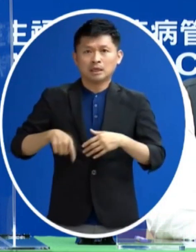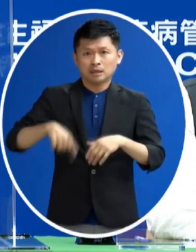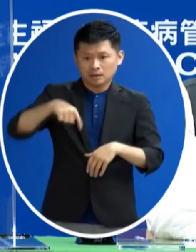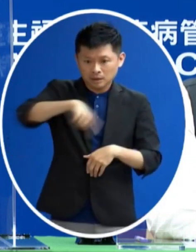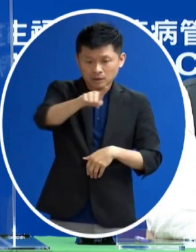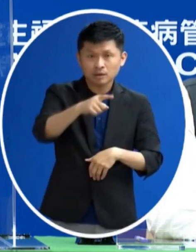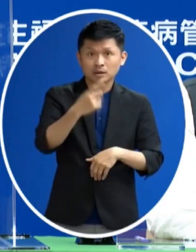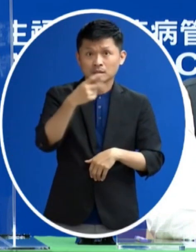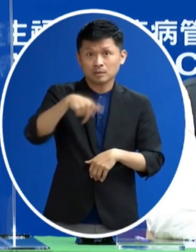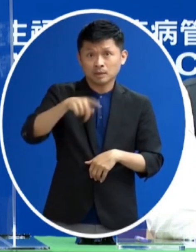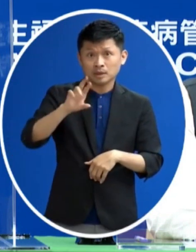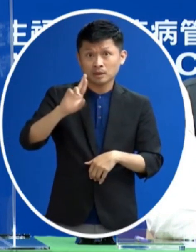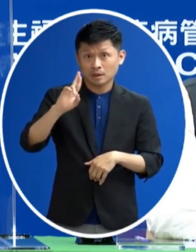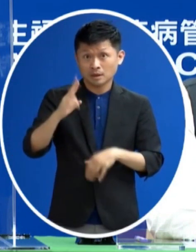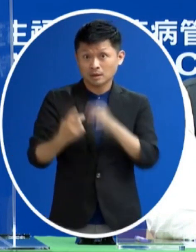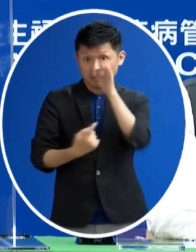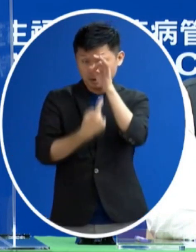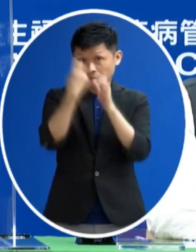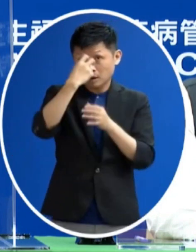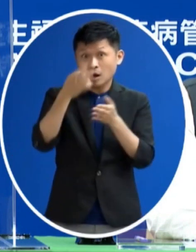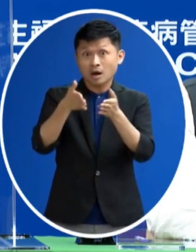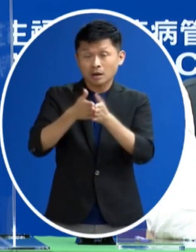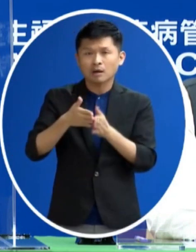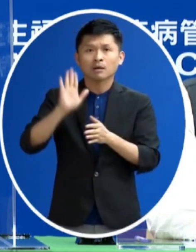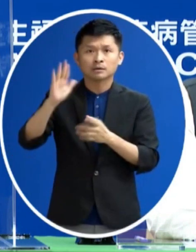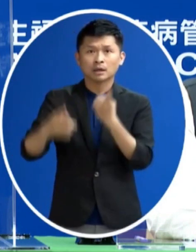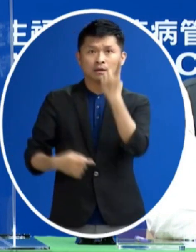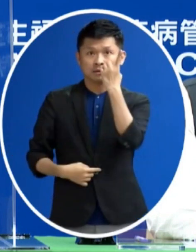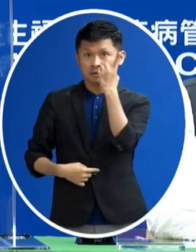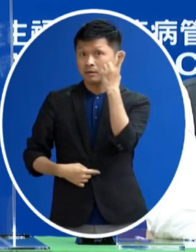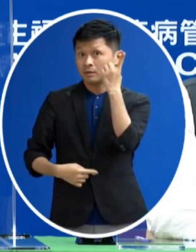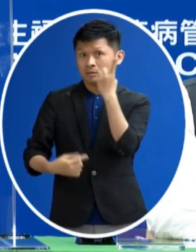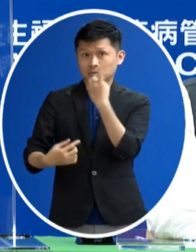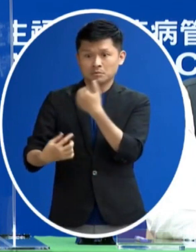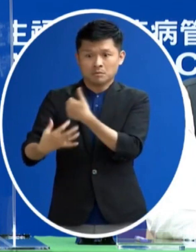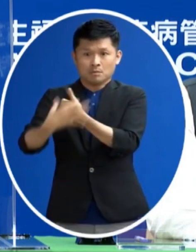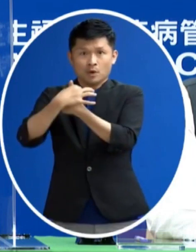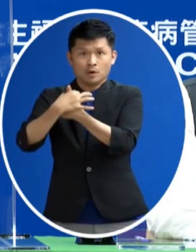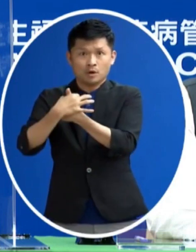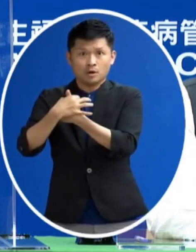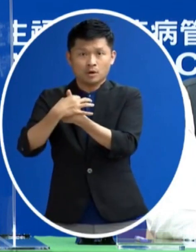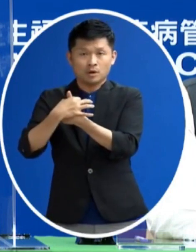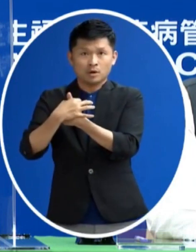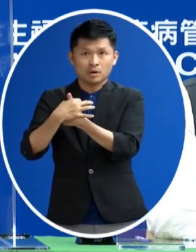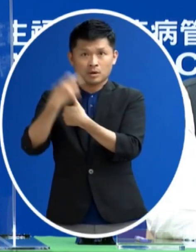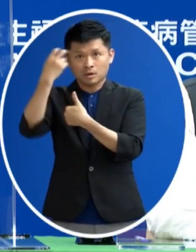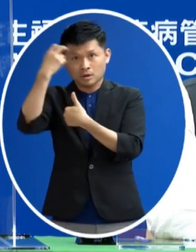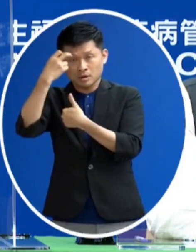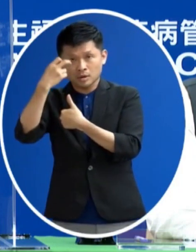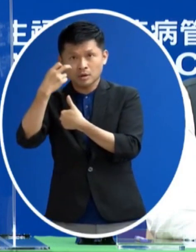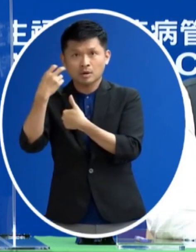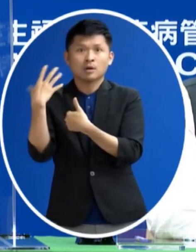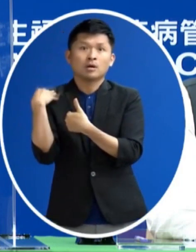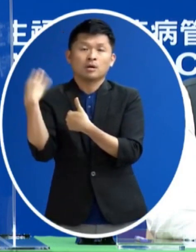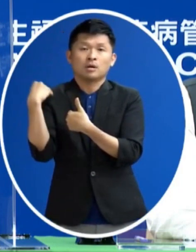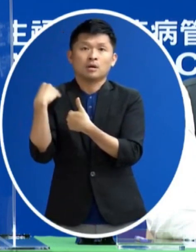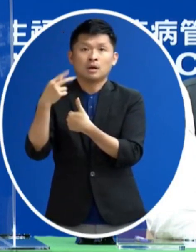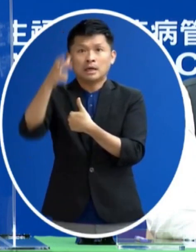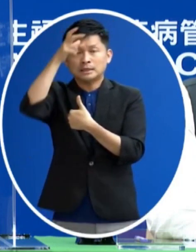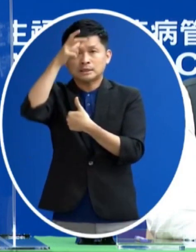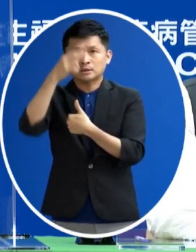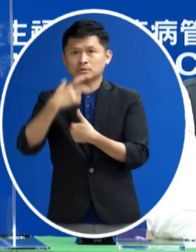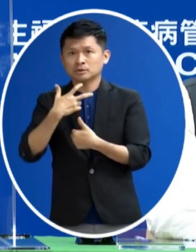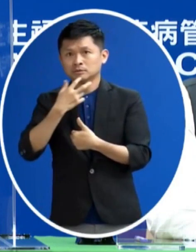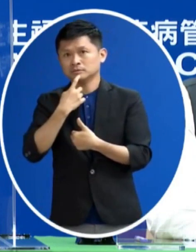做 PCR， 那但是电子围篱又被监控，那造成我们这个警政的单位啊，哦，就会疲于奔